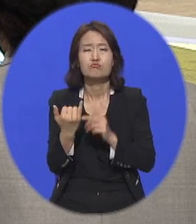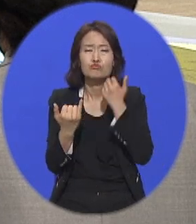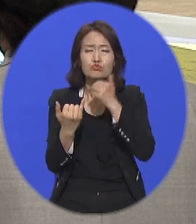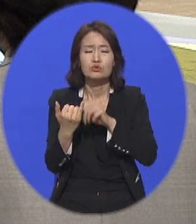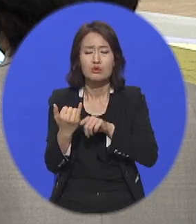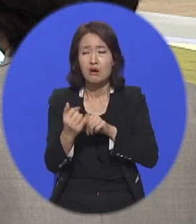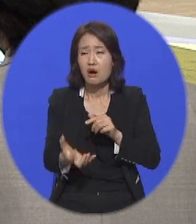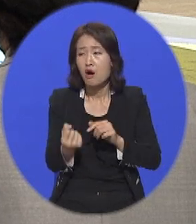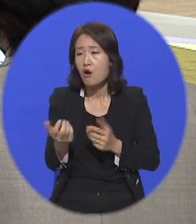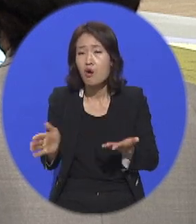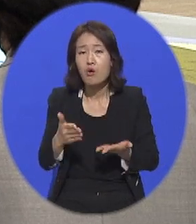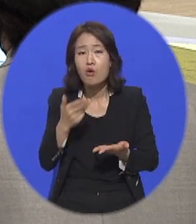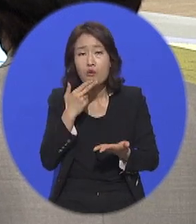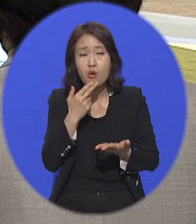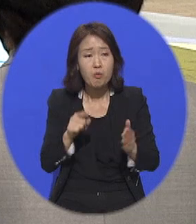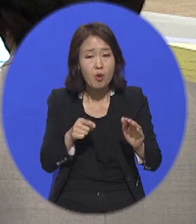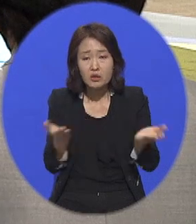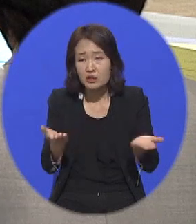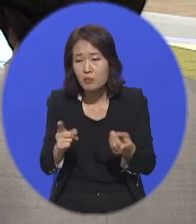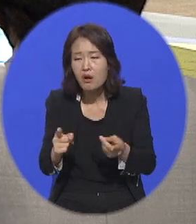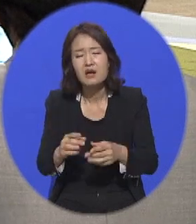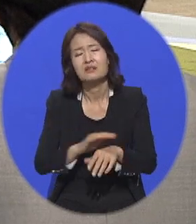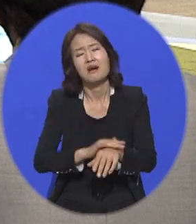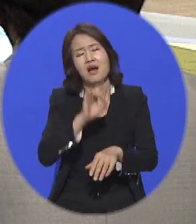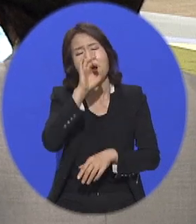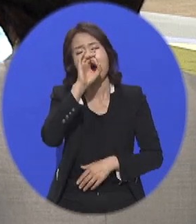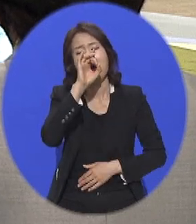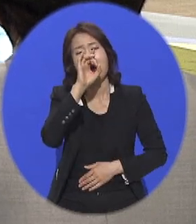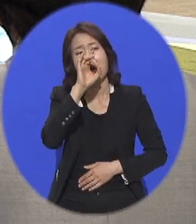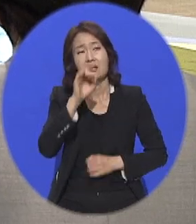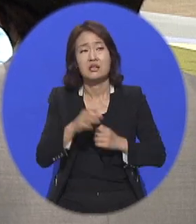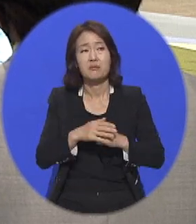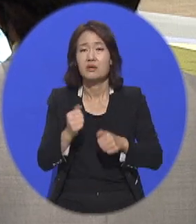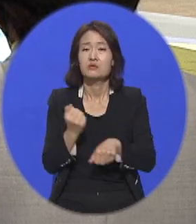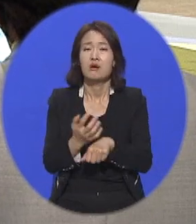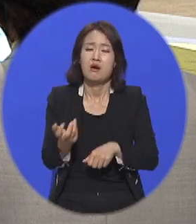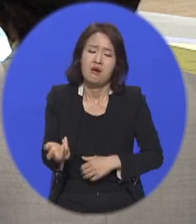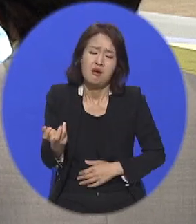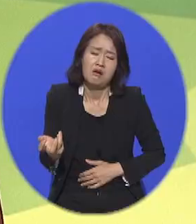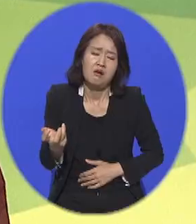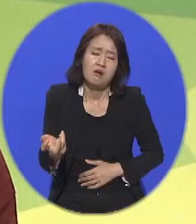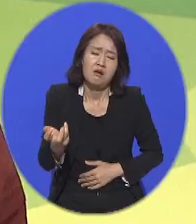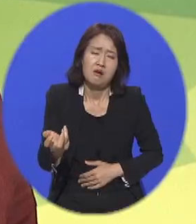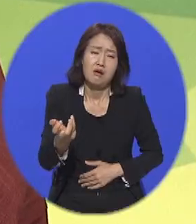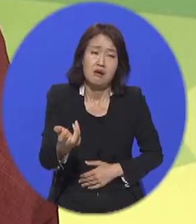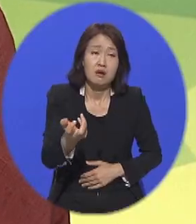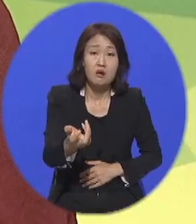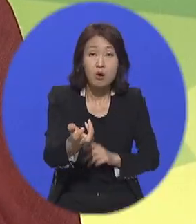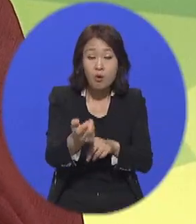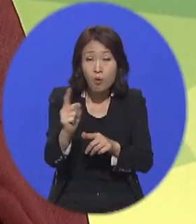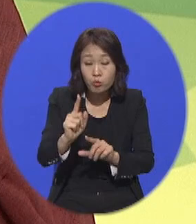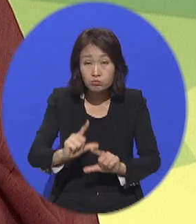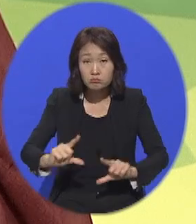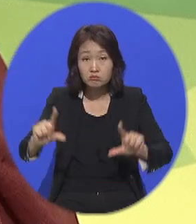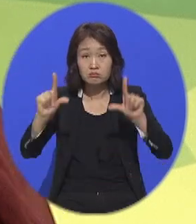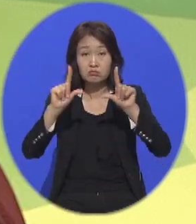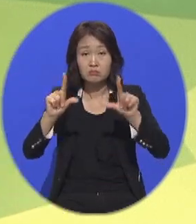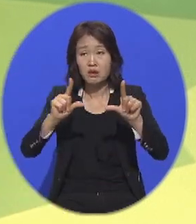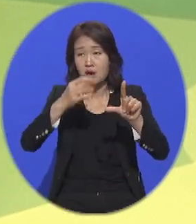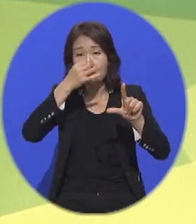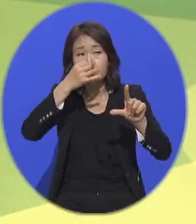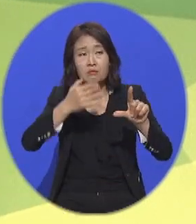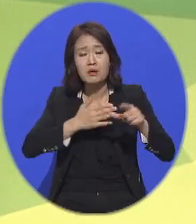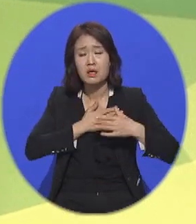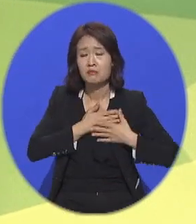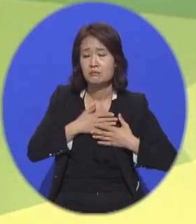없고 하는 것마다 제대로 안 됩니다. 그래서 이곳저곳 정처 없이 전전을 합니다. 전전을 하다가 어느 날 너무